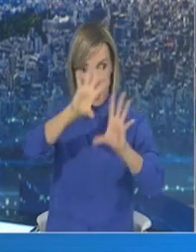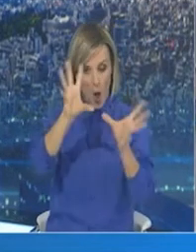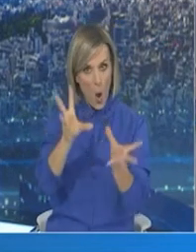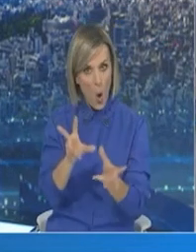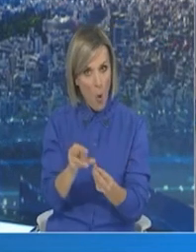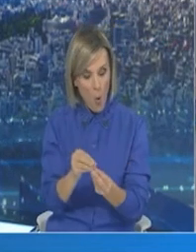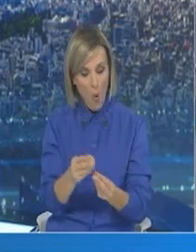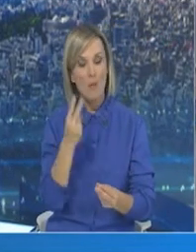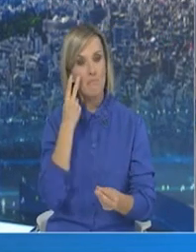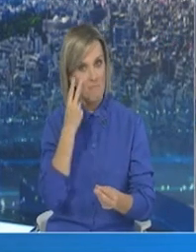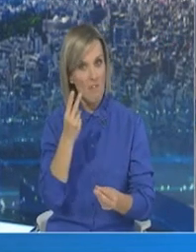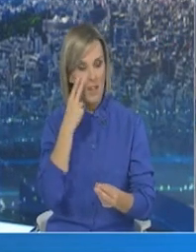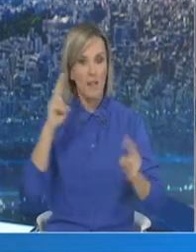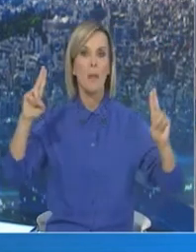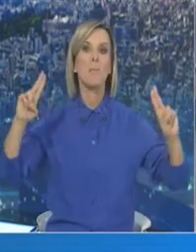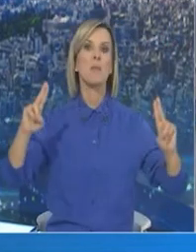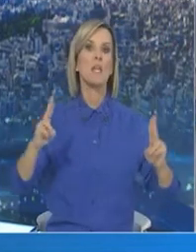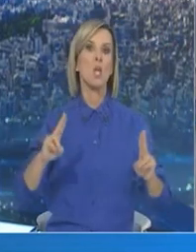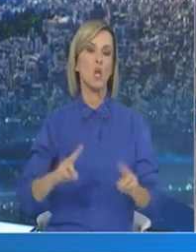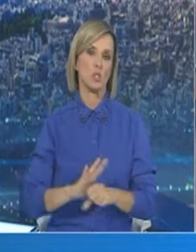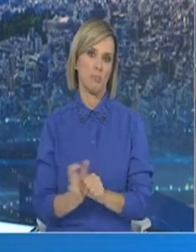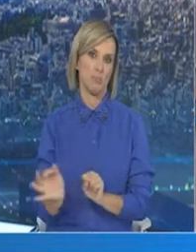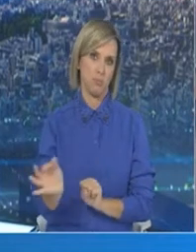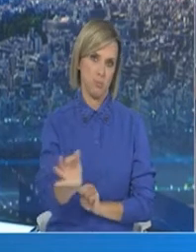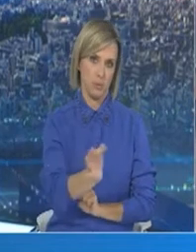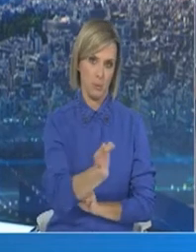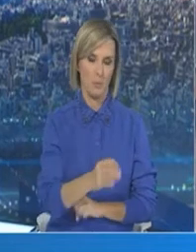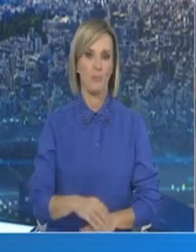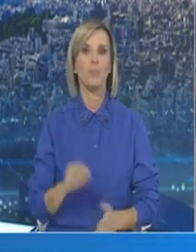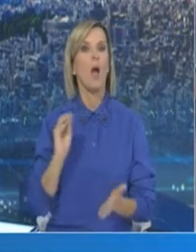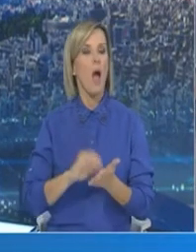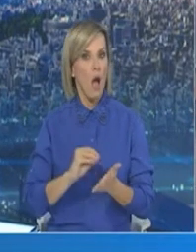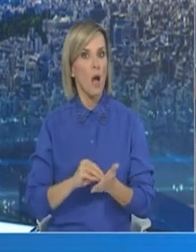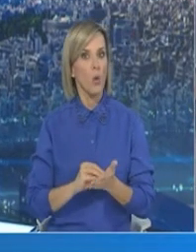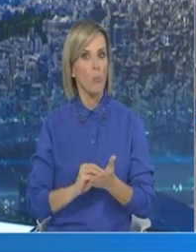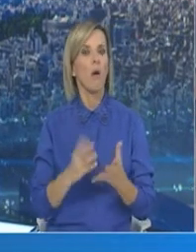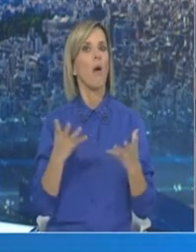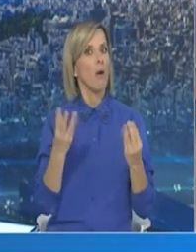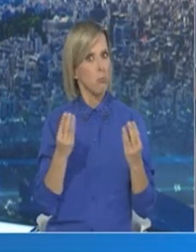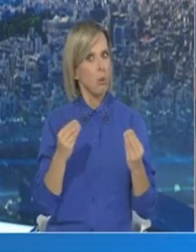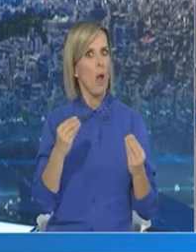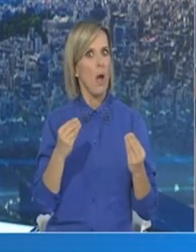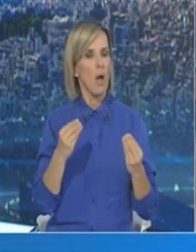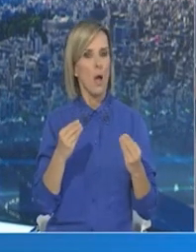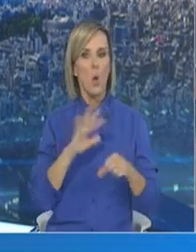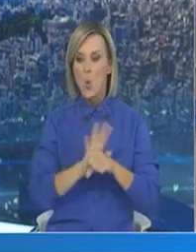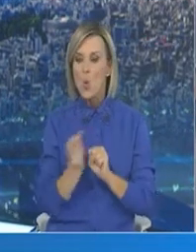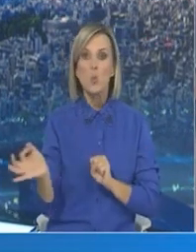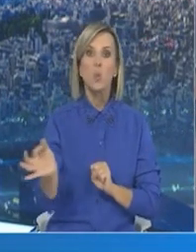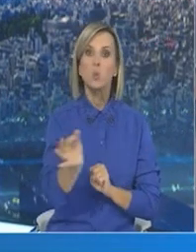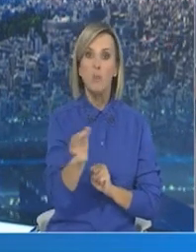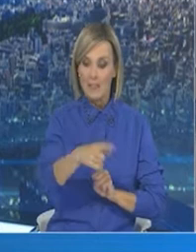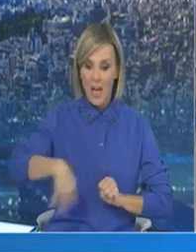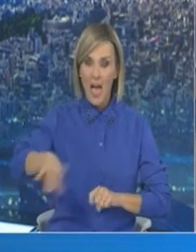ότι η διασπορά του ιού στην κοινότητα μειώνεται. Σημαντικά, μειώθηκε και ο αριθμός των ενεργών κρούσματων στη χώρα μας κατά σχεδόν